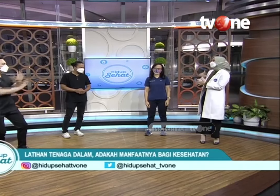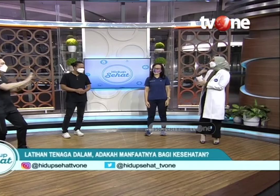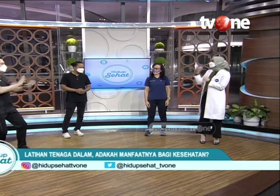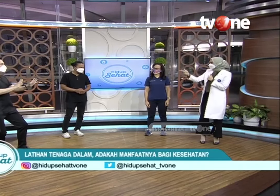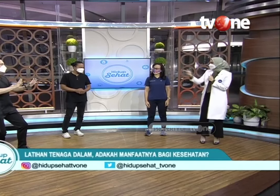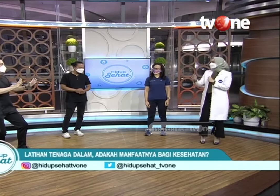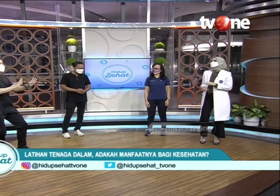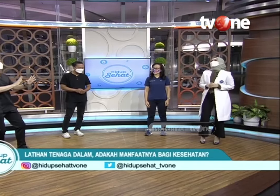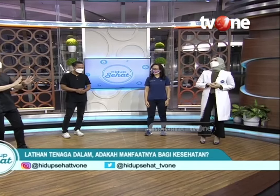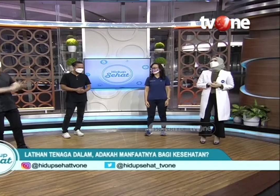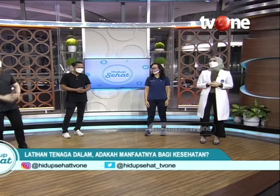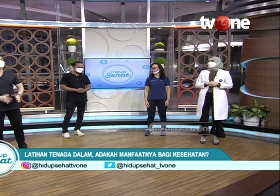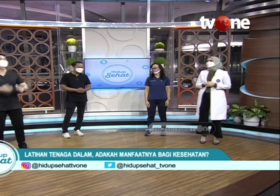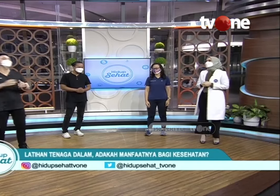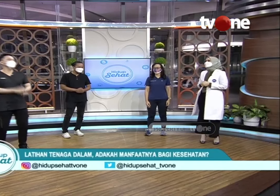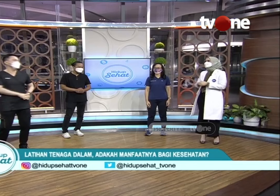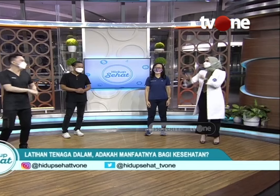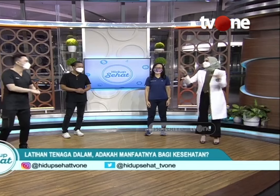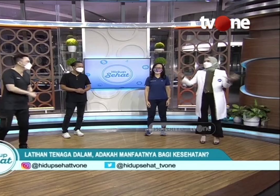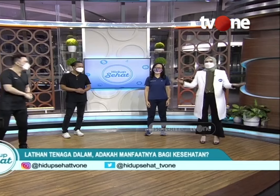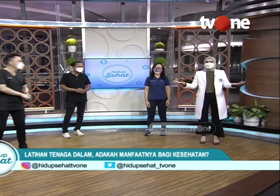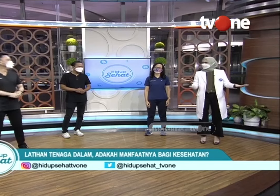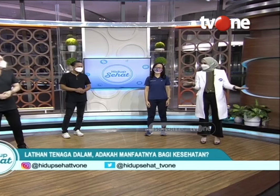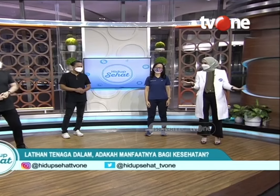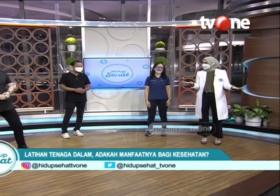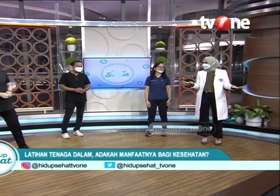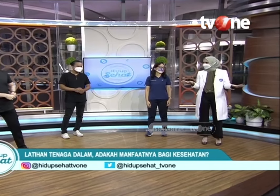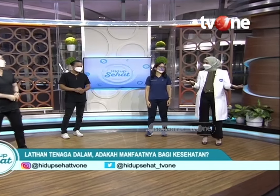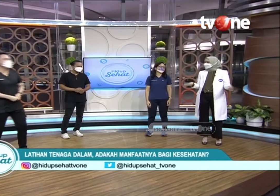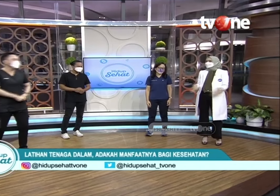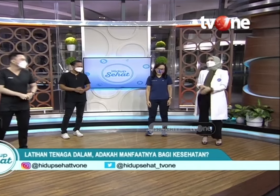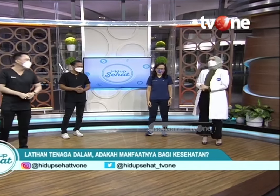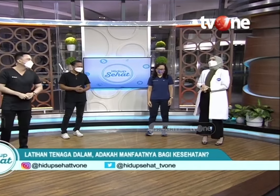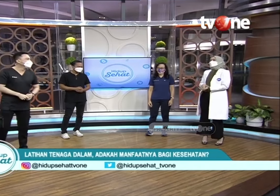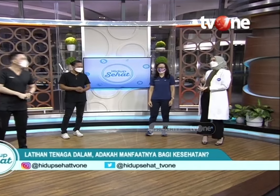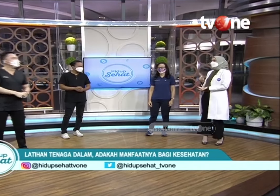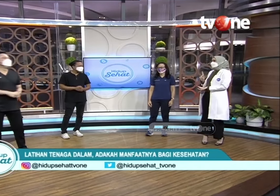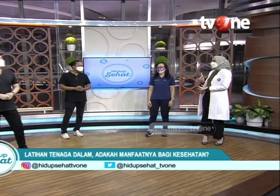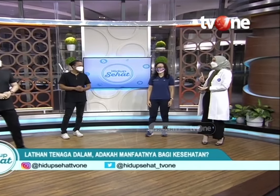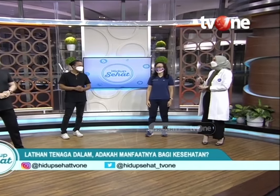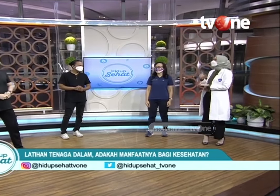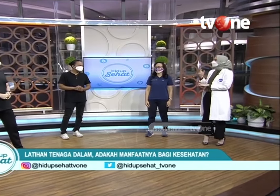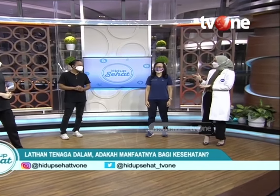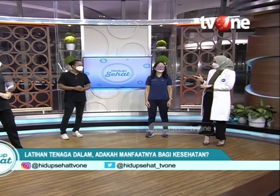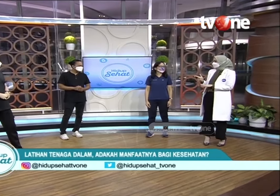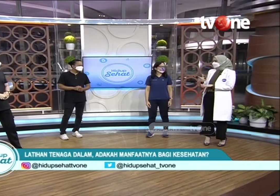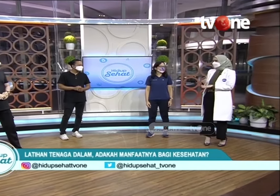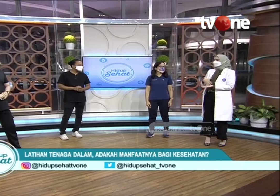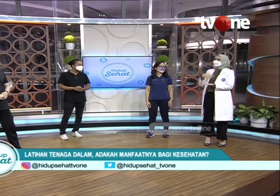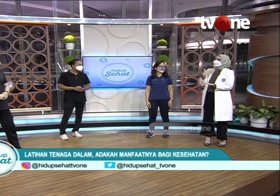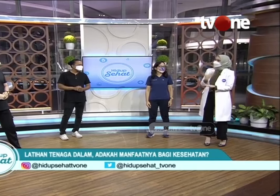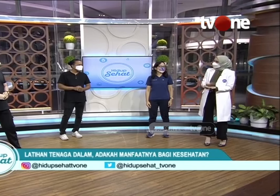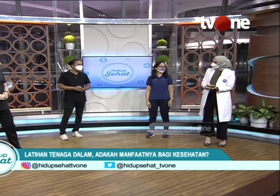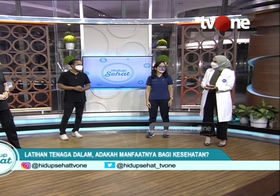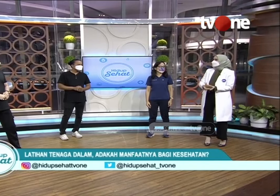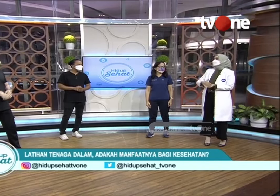dari pencak silat Dr OS tadi semuanya tercengang di sini Dr Nah tadi memang ada hubungannya dengan